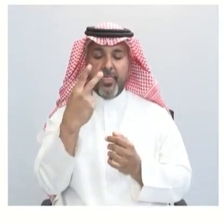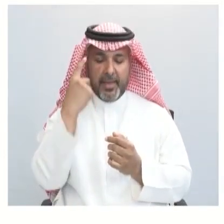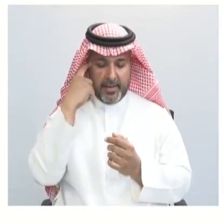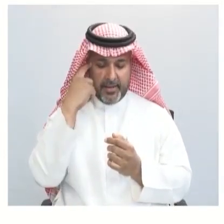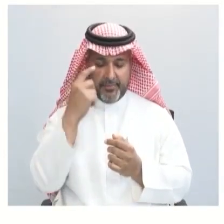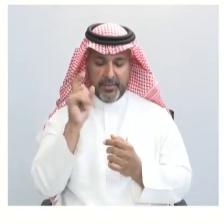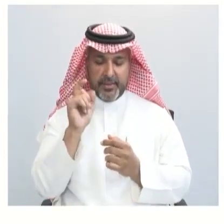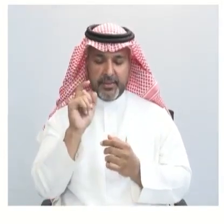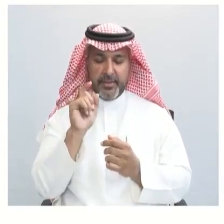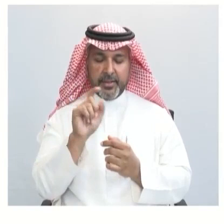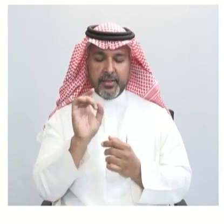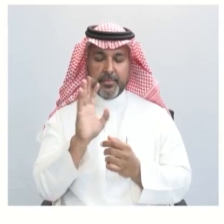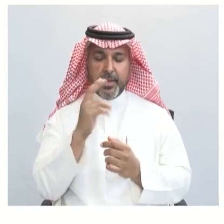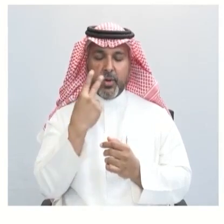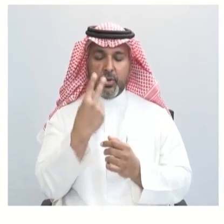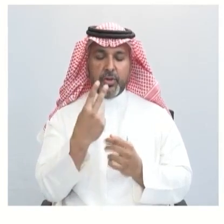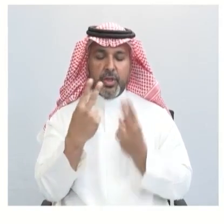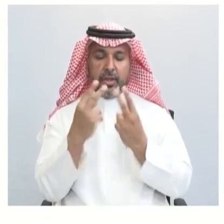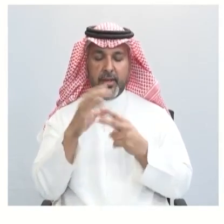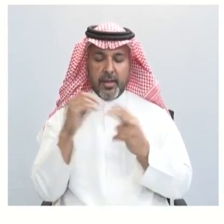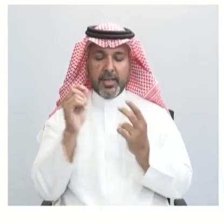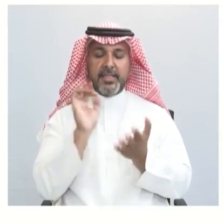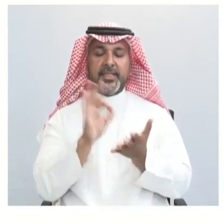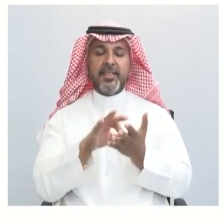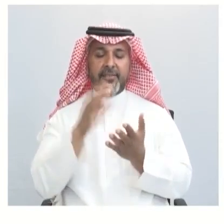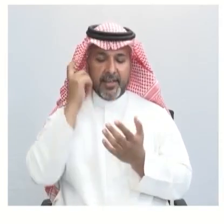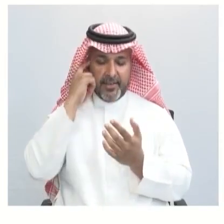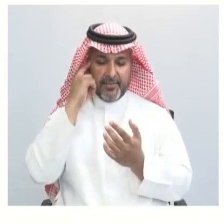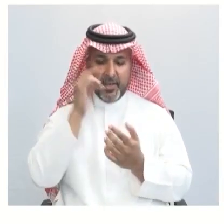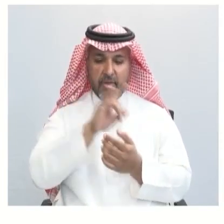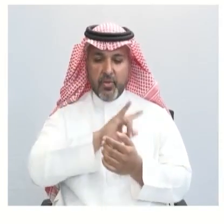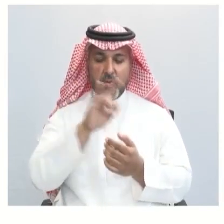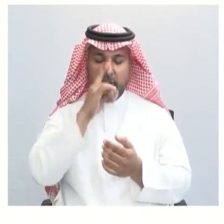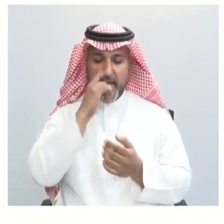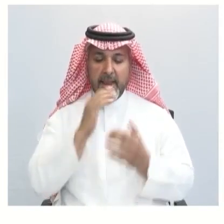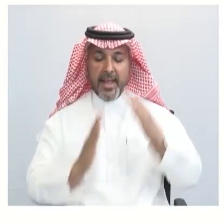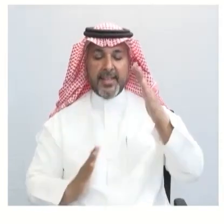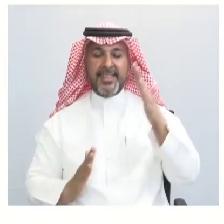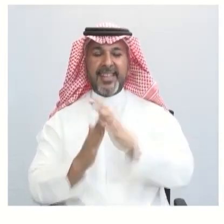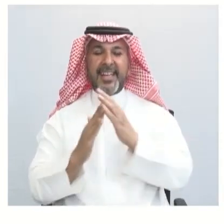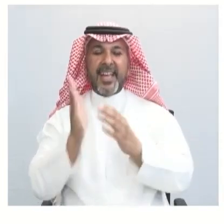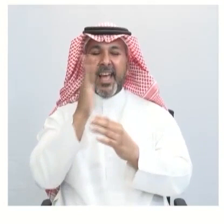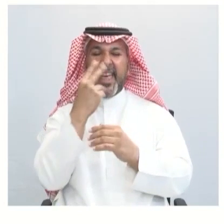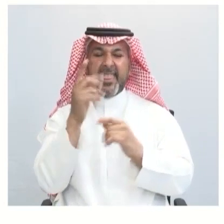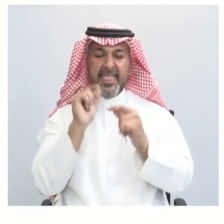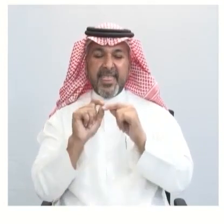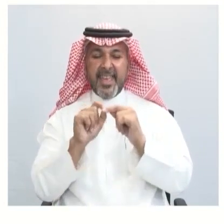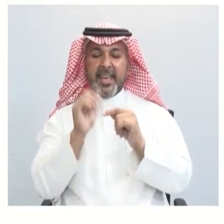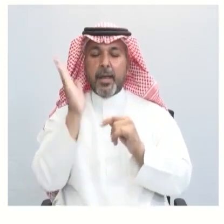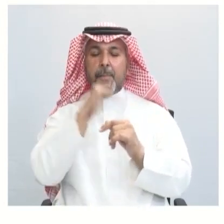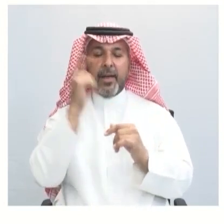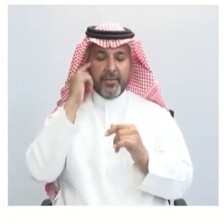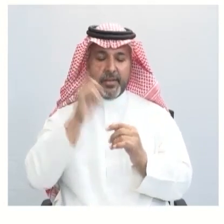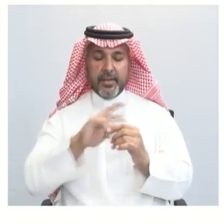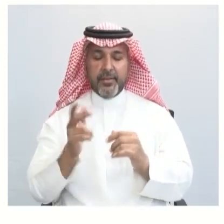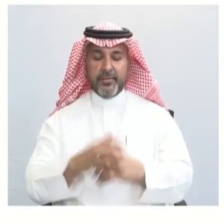تساوي 2 الداله لا تق قطع الخط هذا كامل راسيا الى ممتد